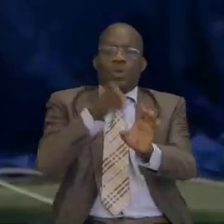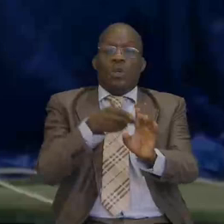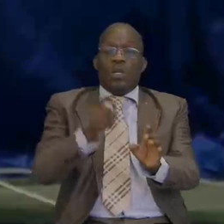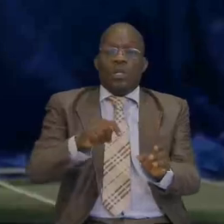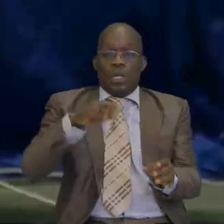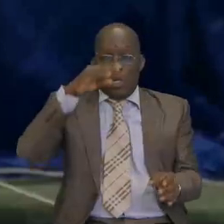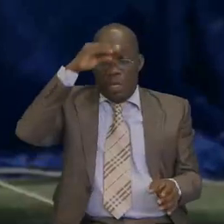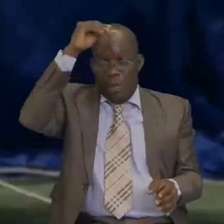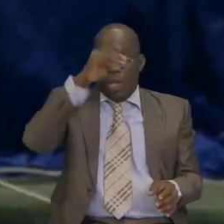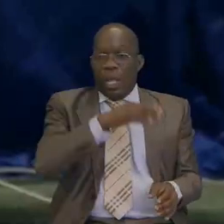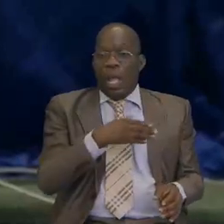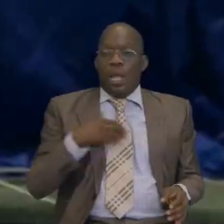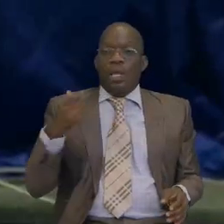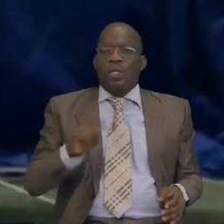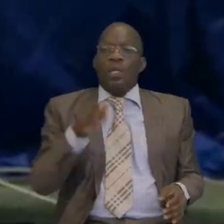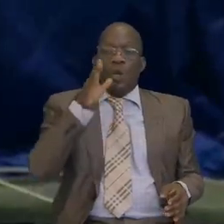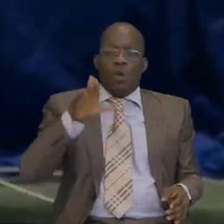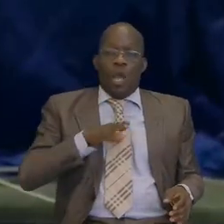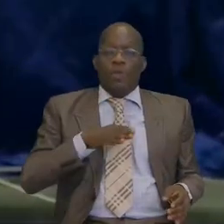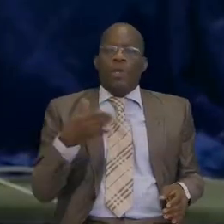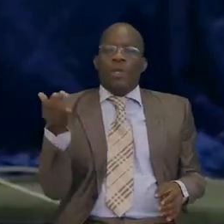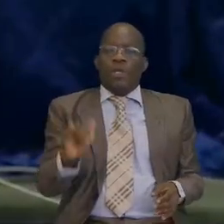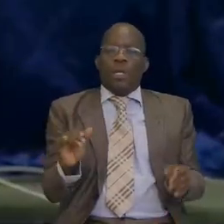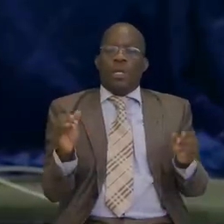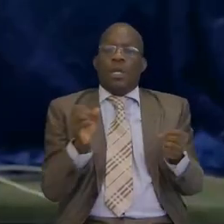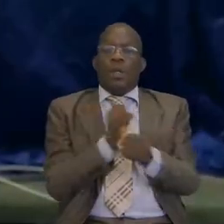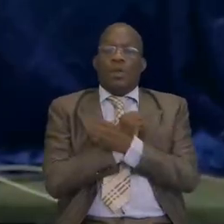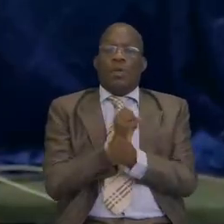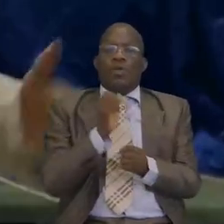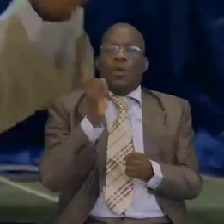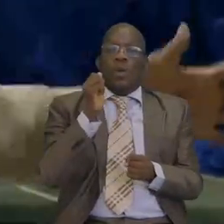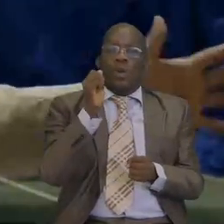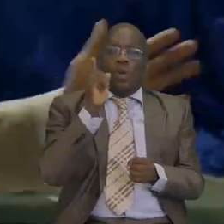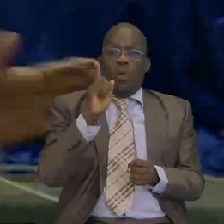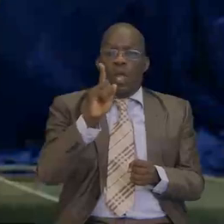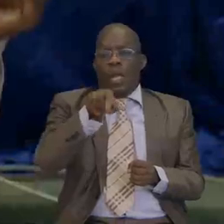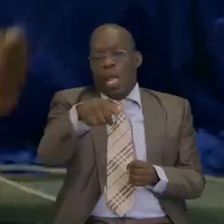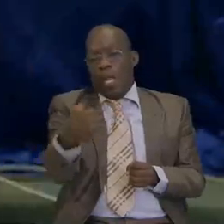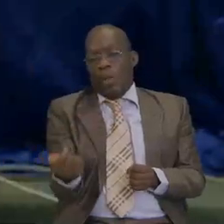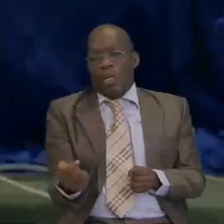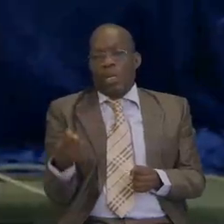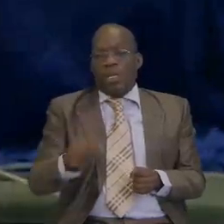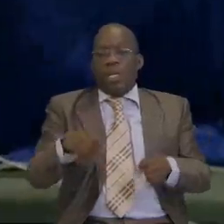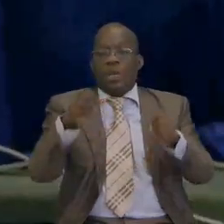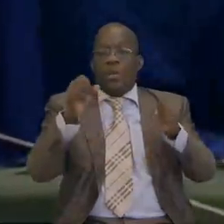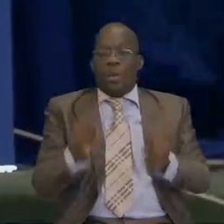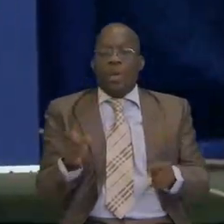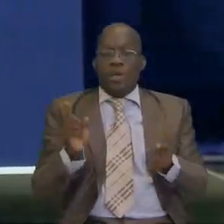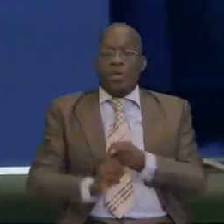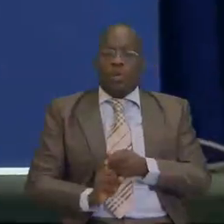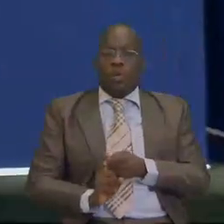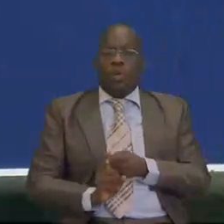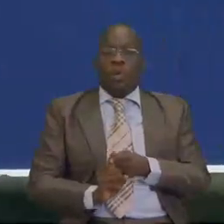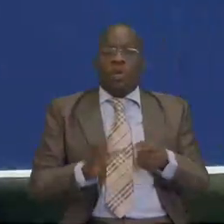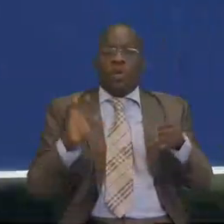la femme et qu'ils puissent s'aimer encore. La puissance pour unir les parties séparées